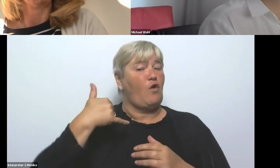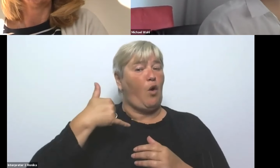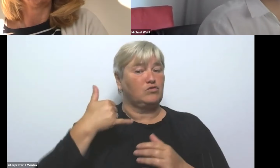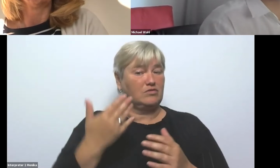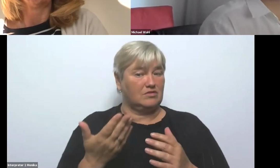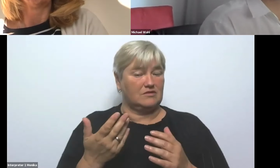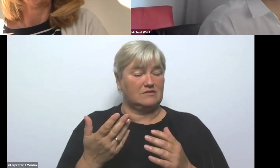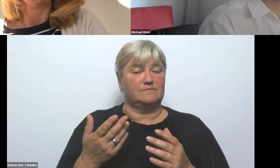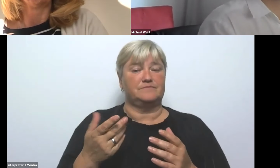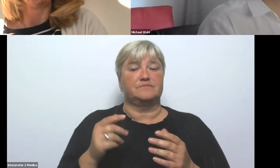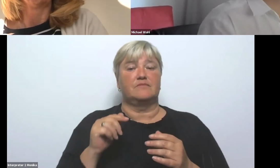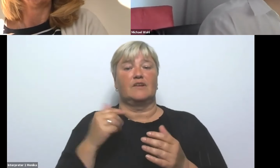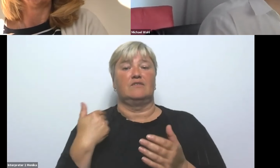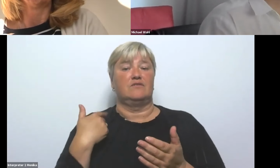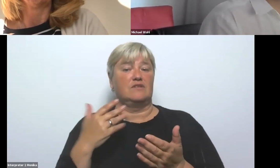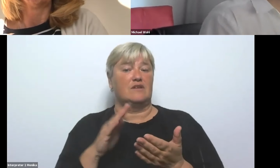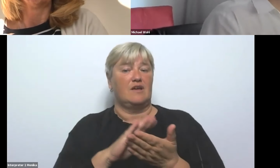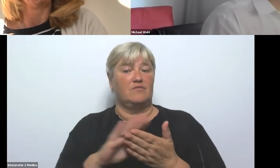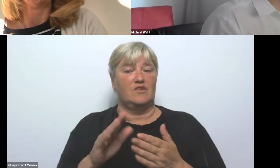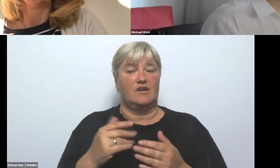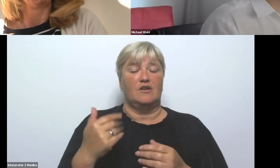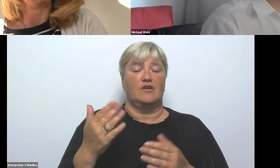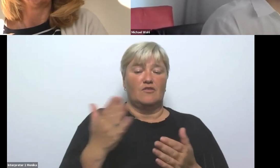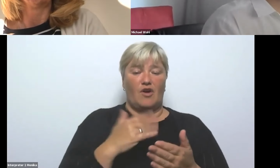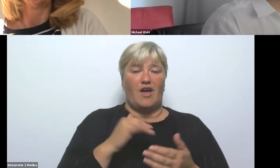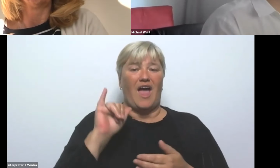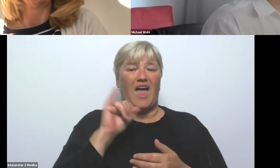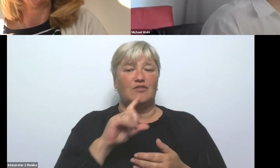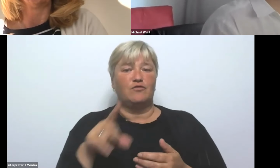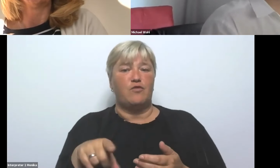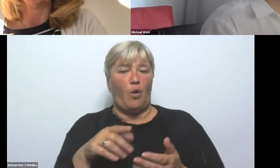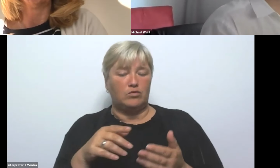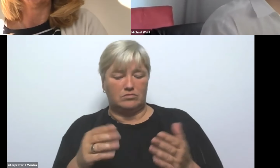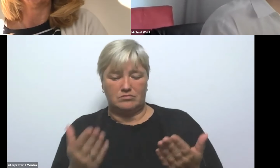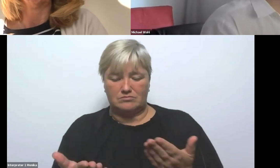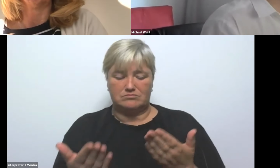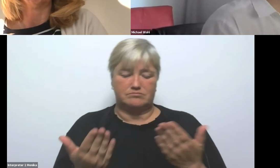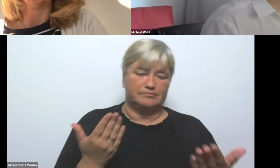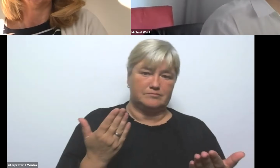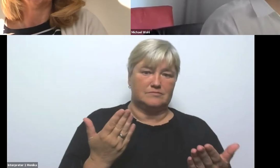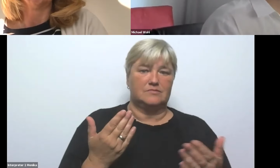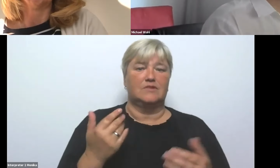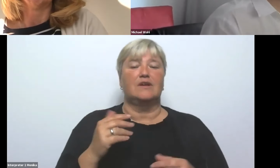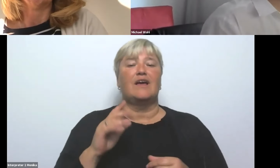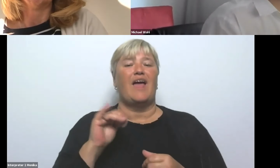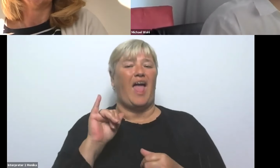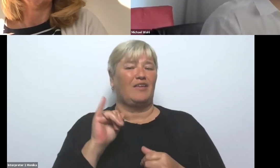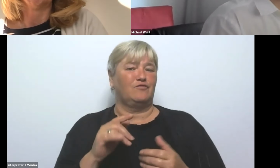Studium total vereinfacht hat. Ich habe einmal vor dem iPhone studiert und einmal nach dem iPhone und nach dem iPhone war wesentlich einfacher.